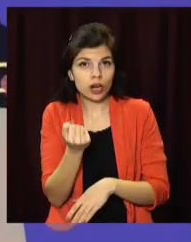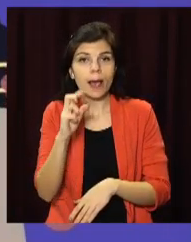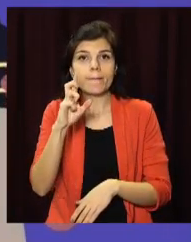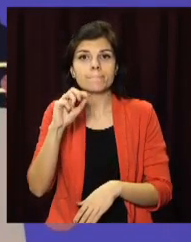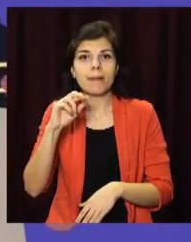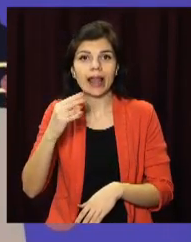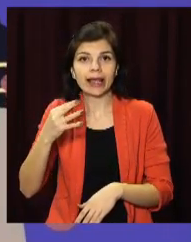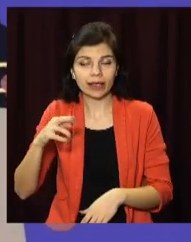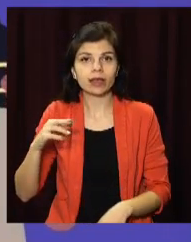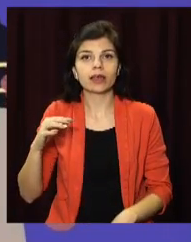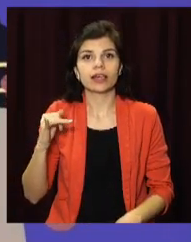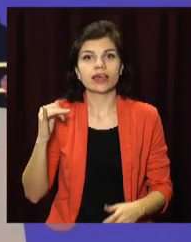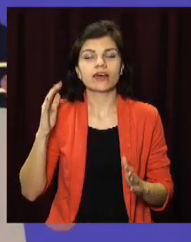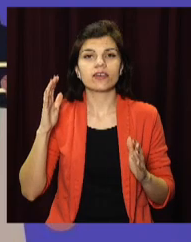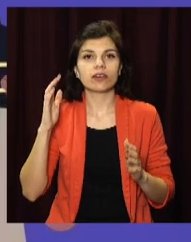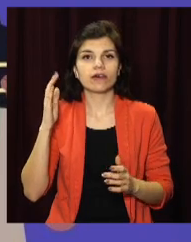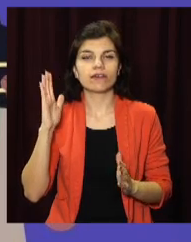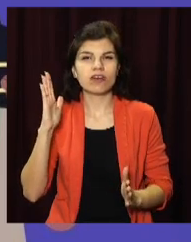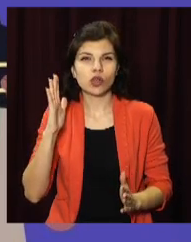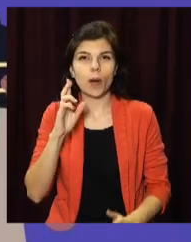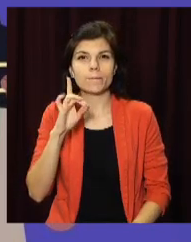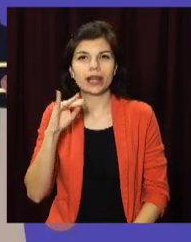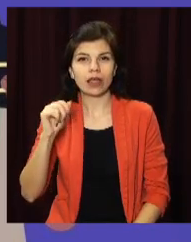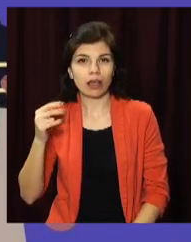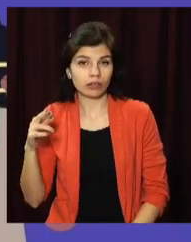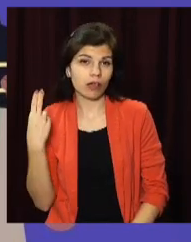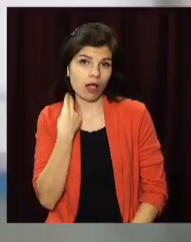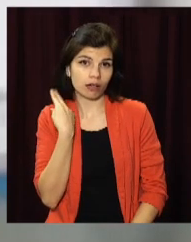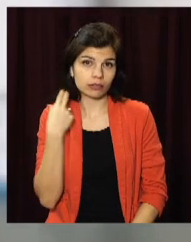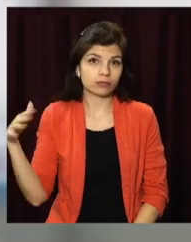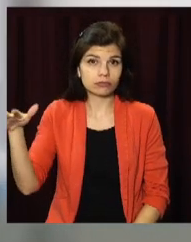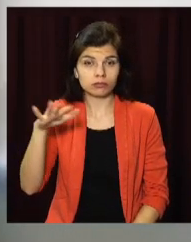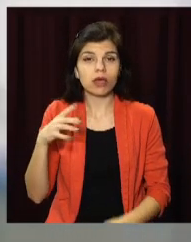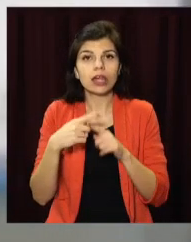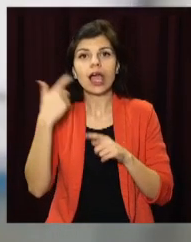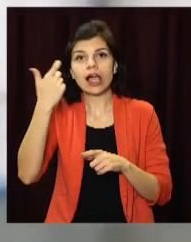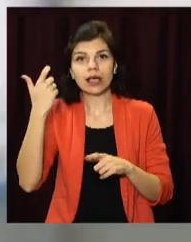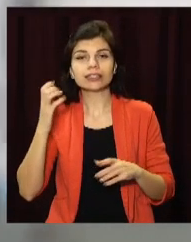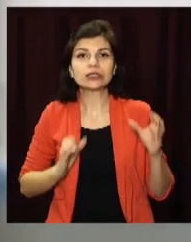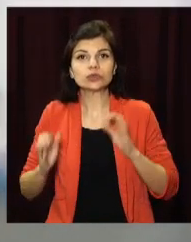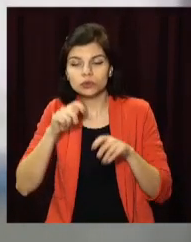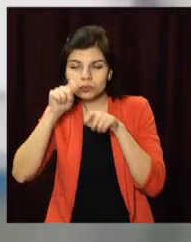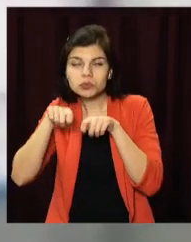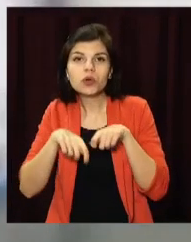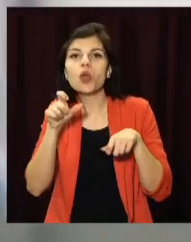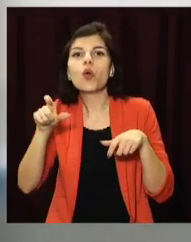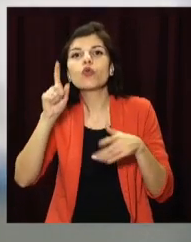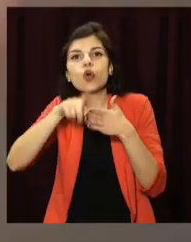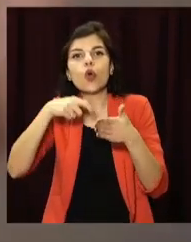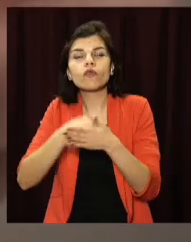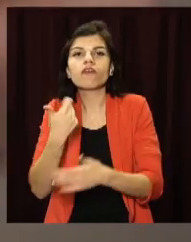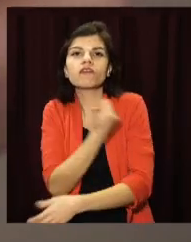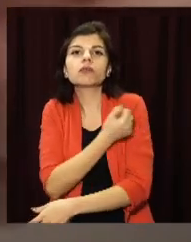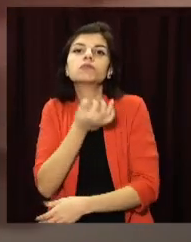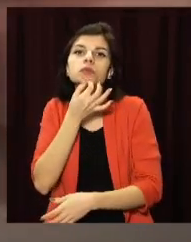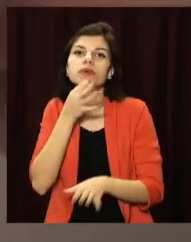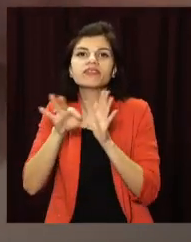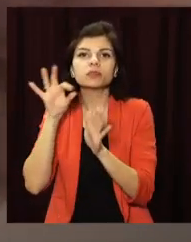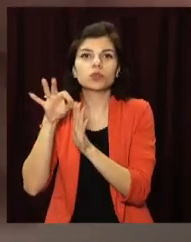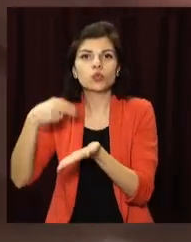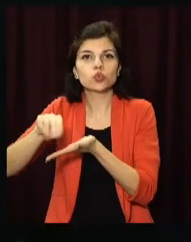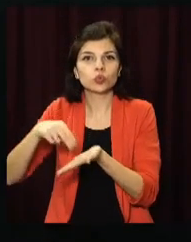Бельгії та Великобританії. Це дані національного опитування, яке провів Харківський інститут соціальних досліджень. Крім того, соціологи з'ясували,